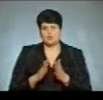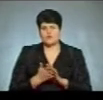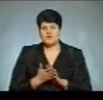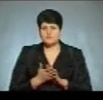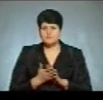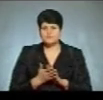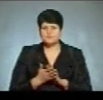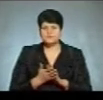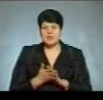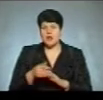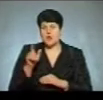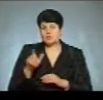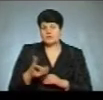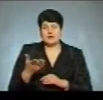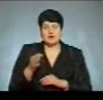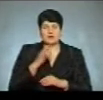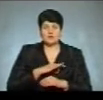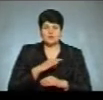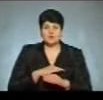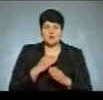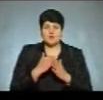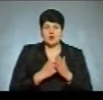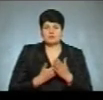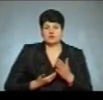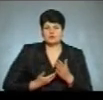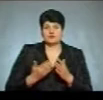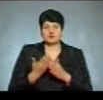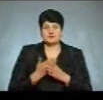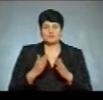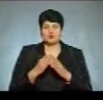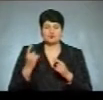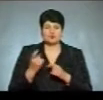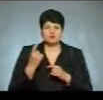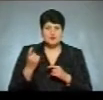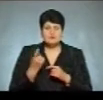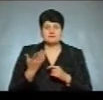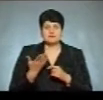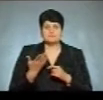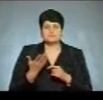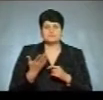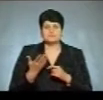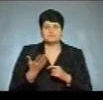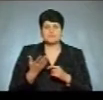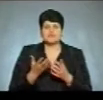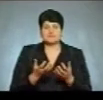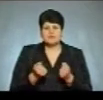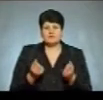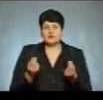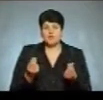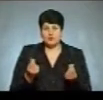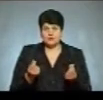А людина, яка користується програмою житлових субсидій, чи домогосподарство, яке користується програмою житлових субсидій, взявши